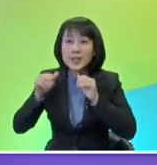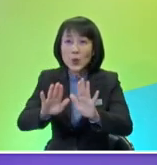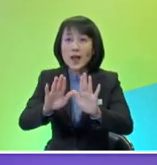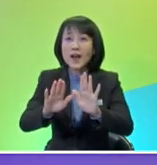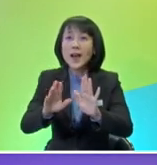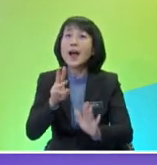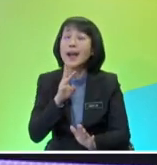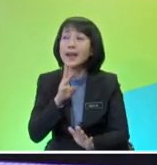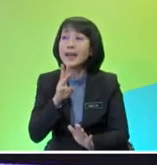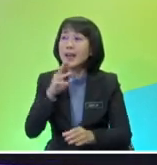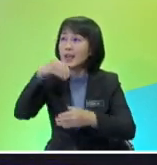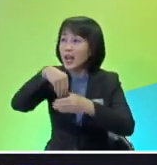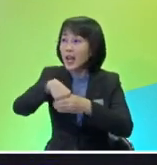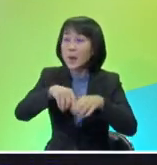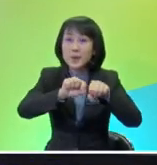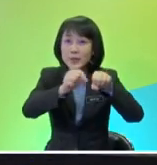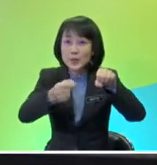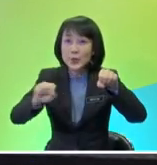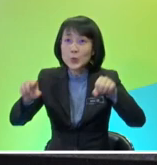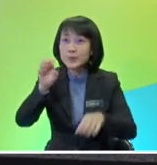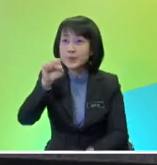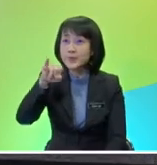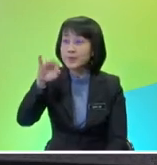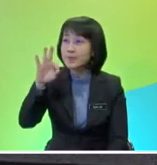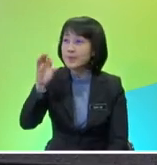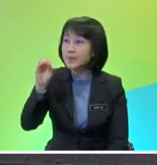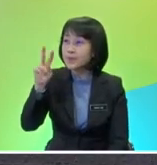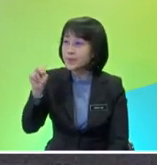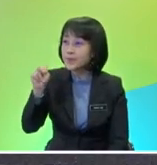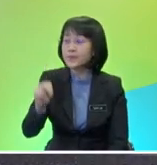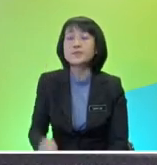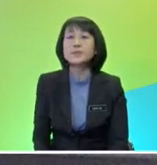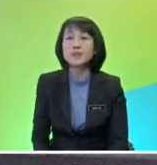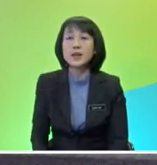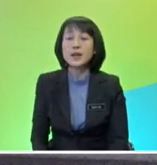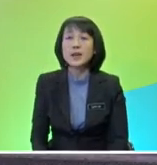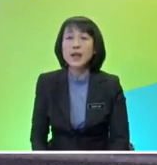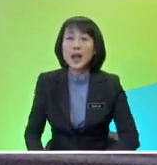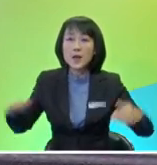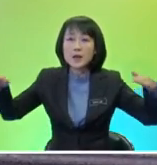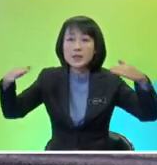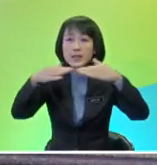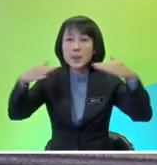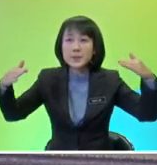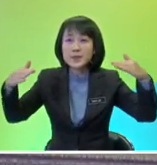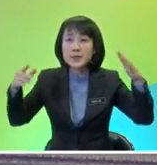akan jadi sekiranya kalau yang bekas di bawah ini kan kita letak sama tinggi, cikgu? Sama tinggi dia akan berhenti.